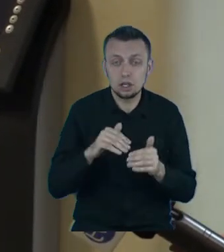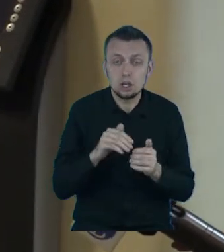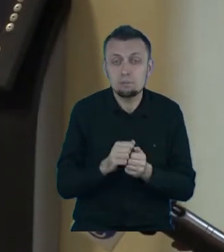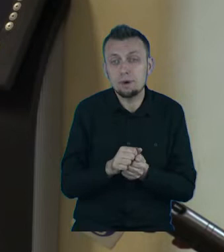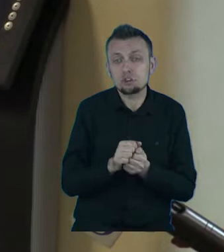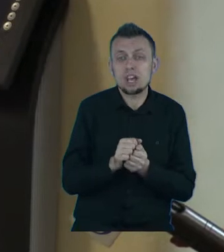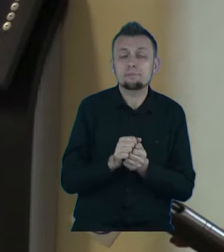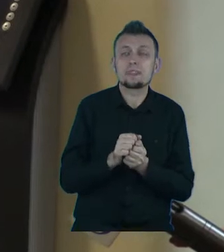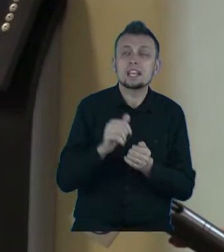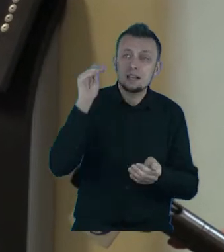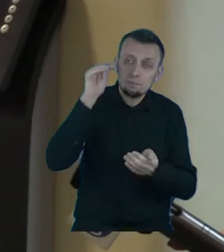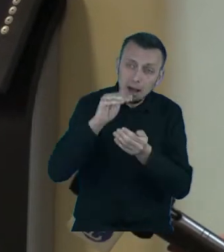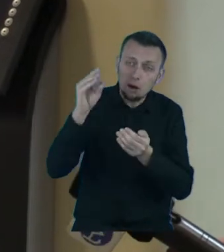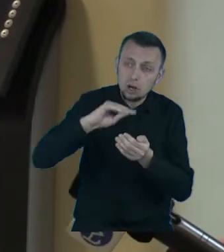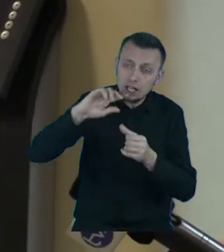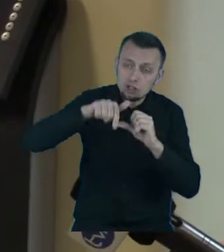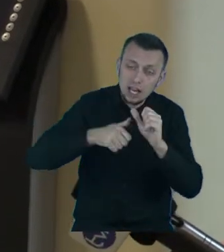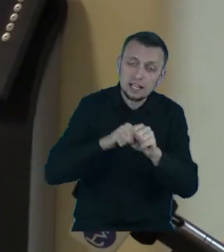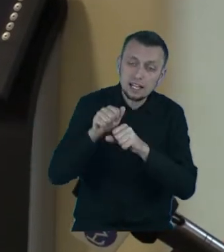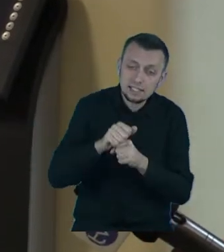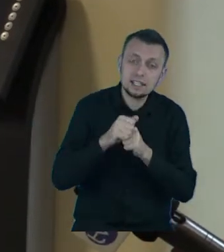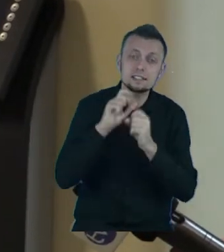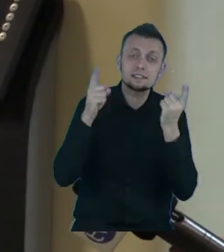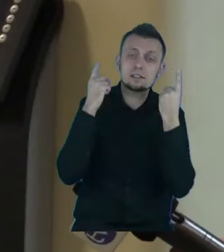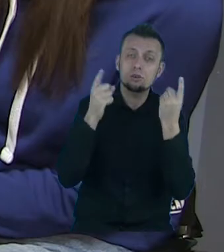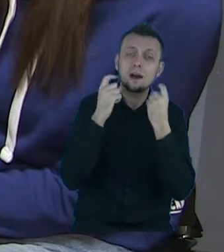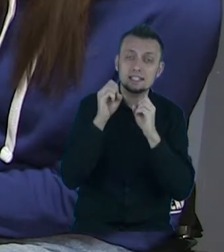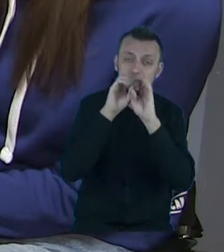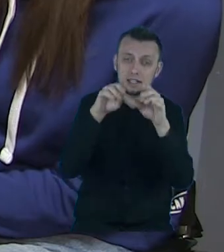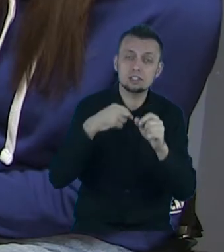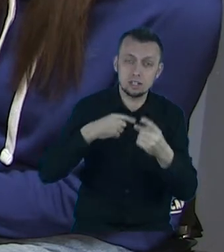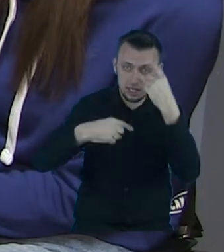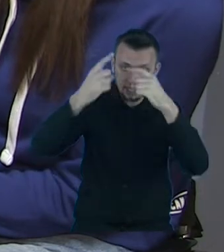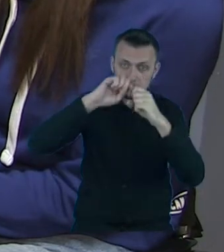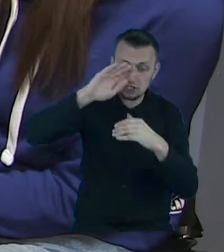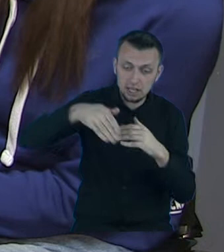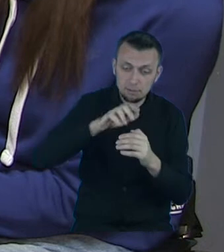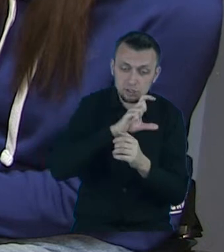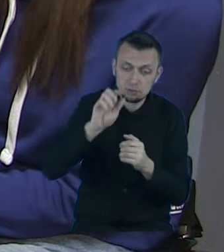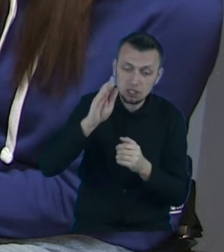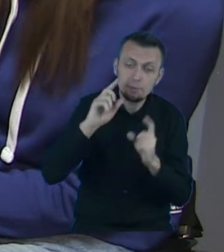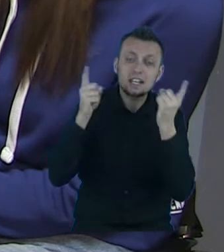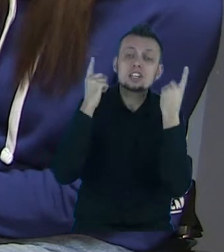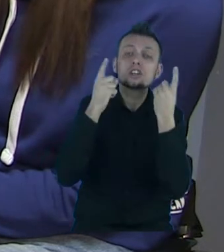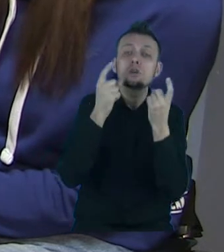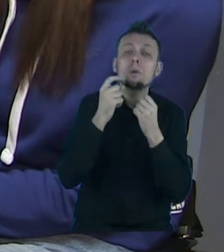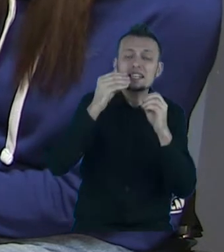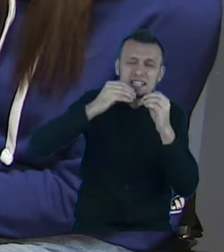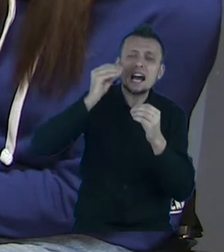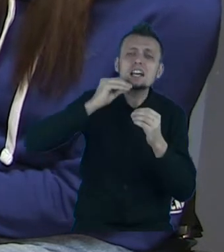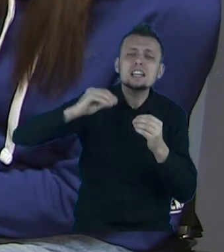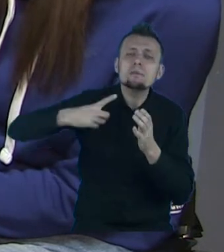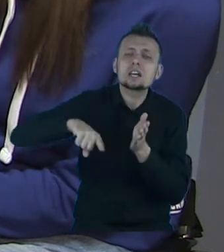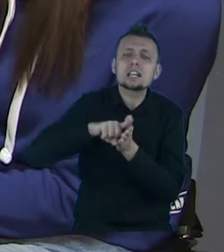teraz, ale myślę, że w najbliższym czasie zostanie to pozytywnie rozpatrzone. To, co nawet jest zrobione z dobrych chęci, później w